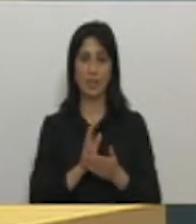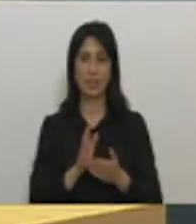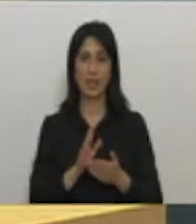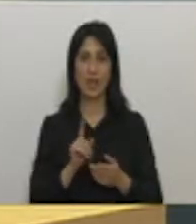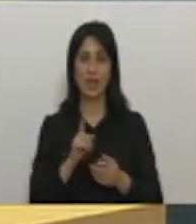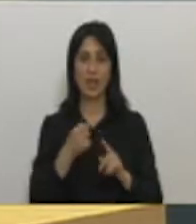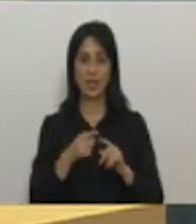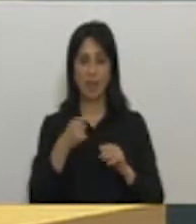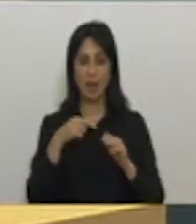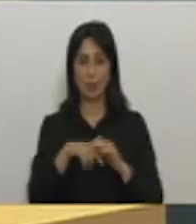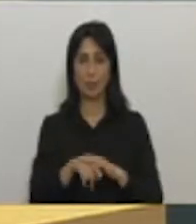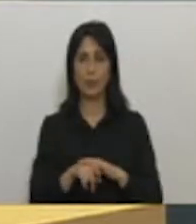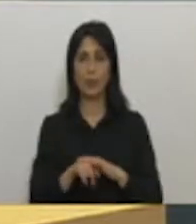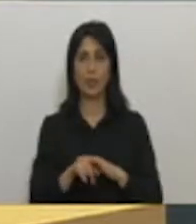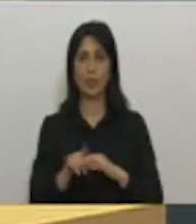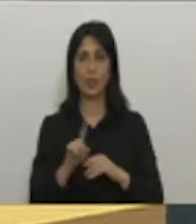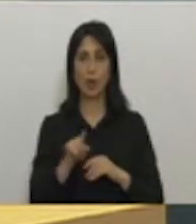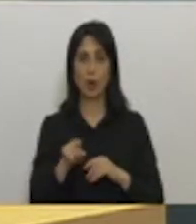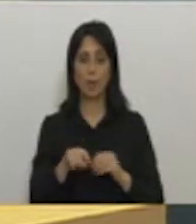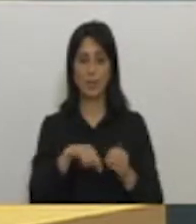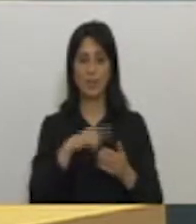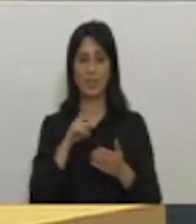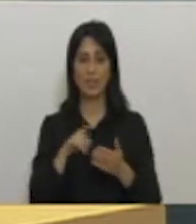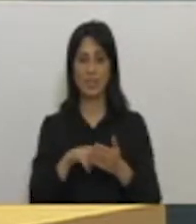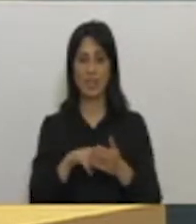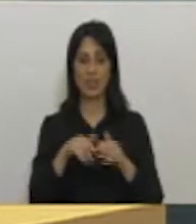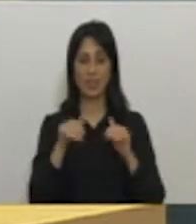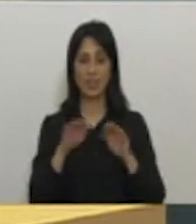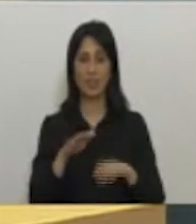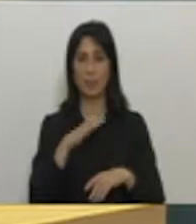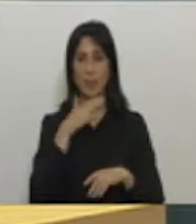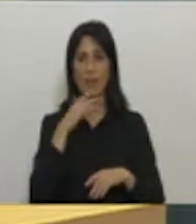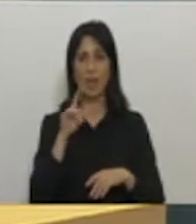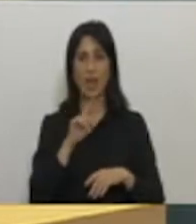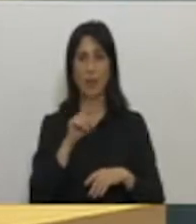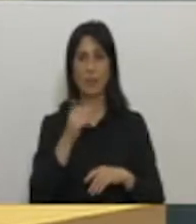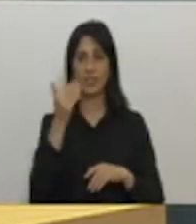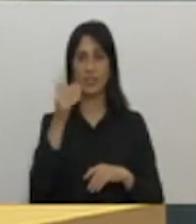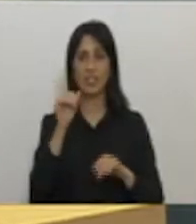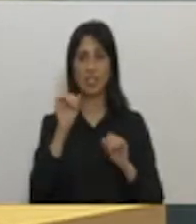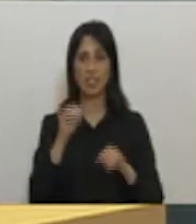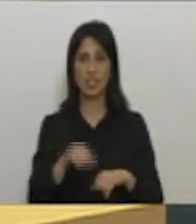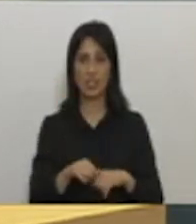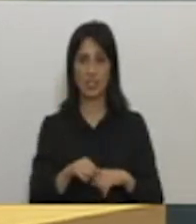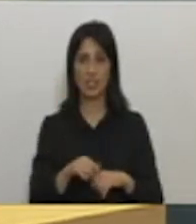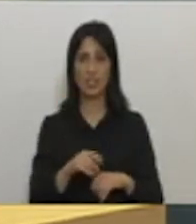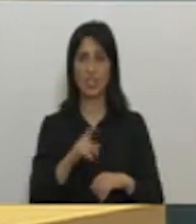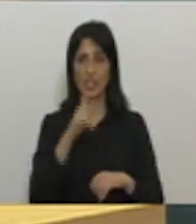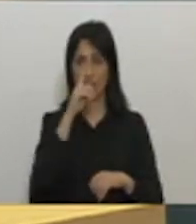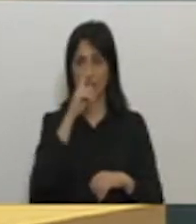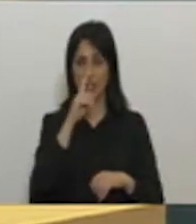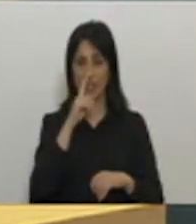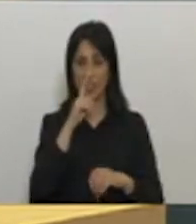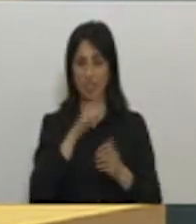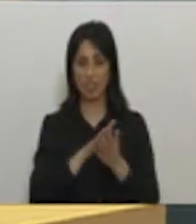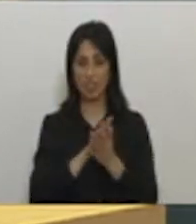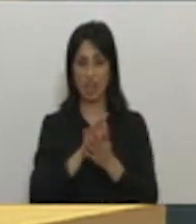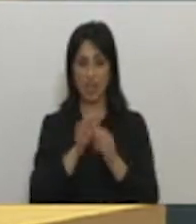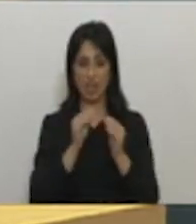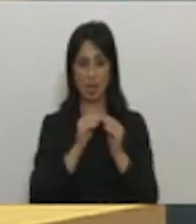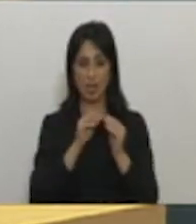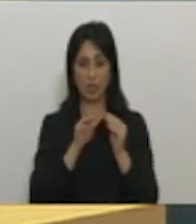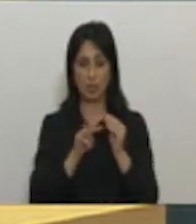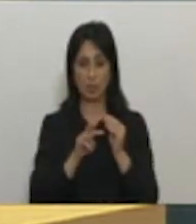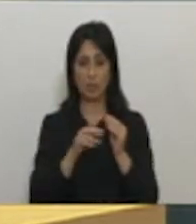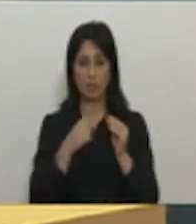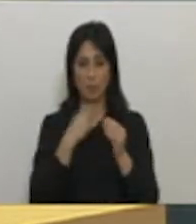იქიდან გამომდინარე, რომ ამ საკითხის გადაწყვეტა ბევრი რამის თქვენ შეგიძლია, თქვენში დახარჯოთ 10 წუთი,